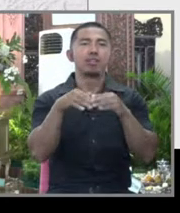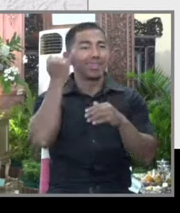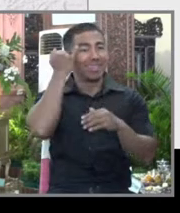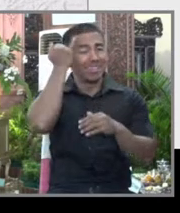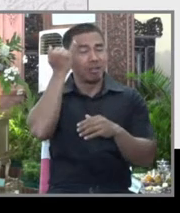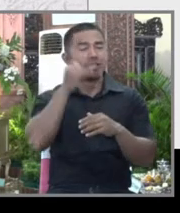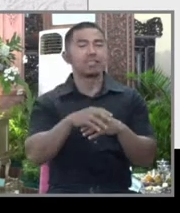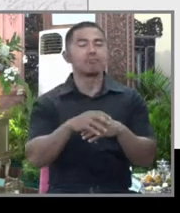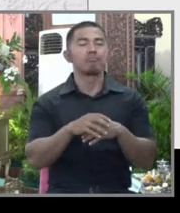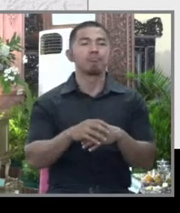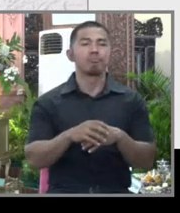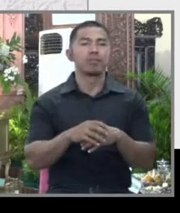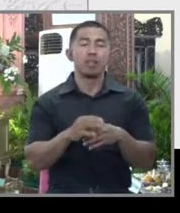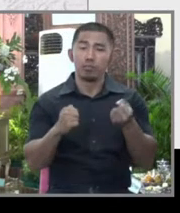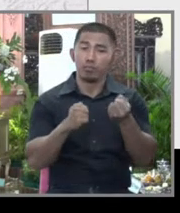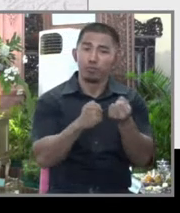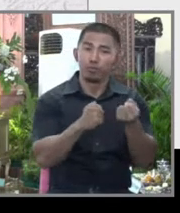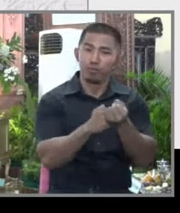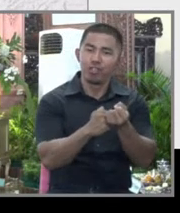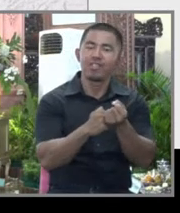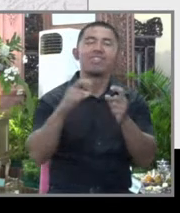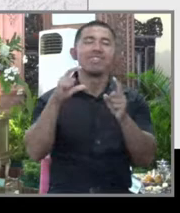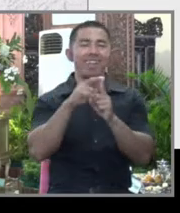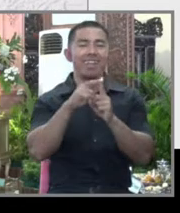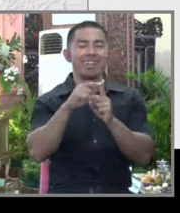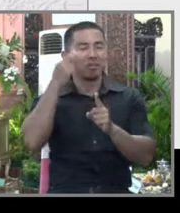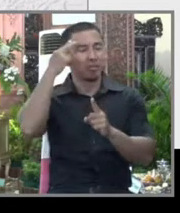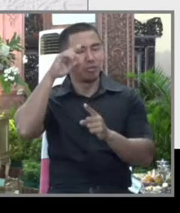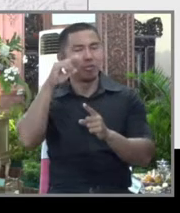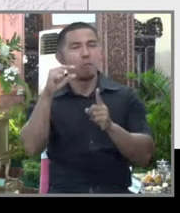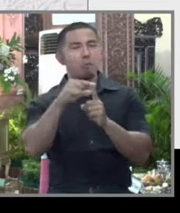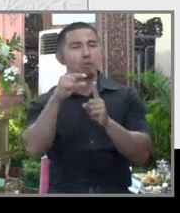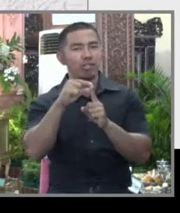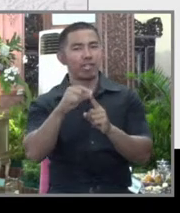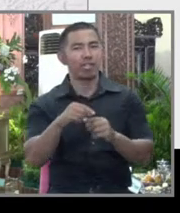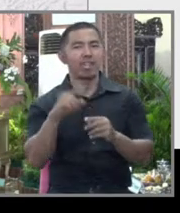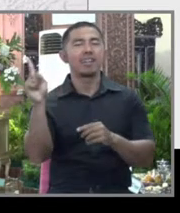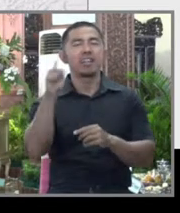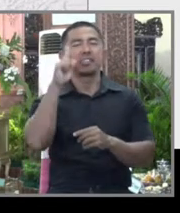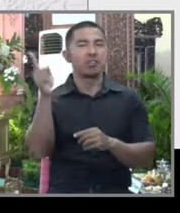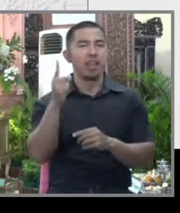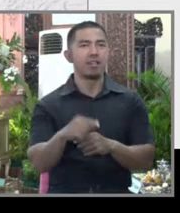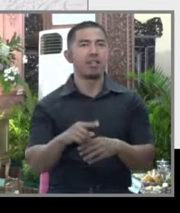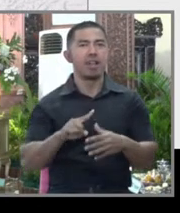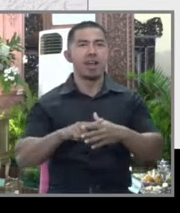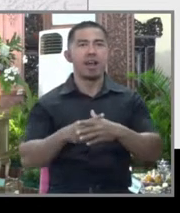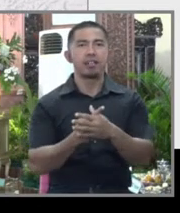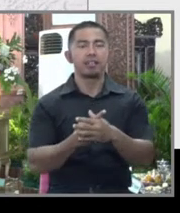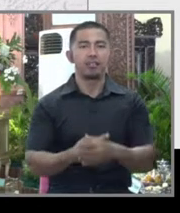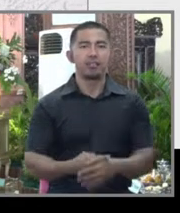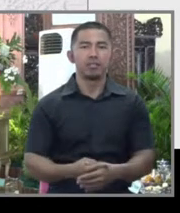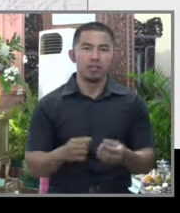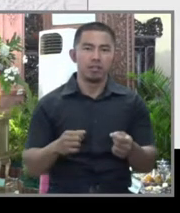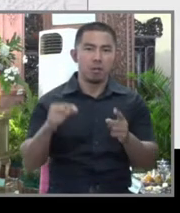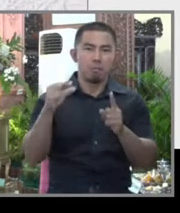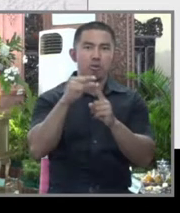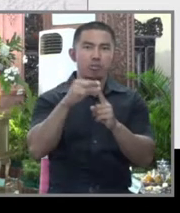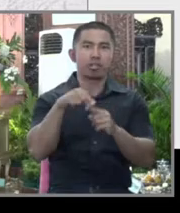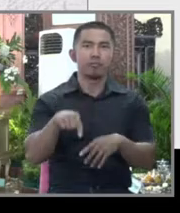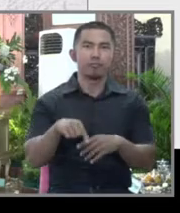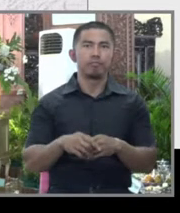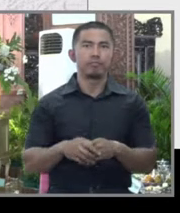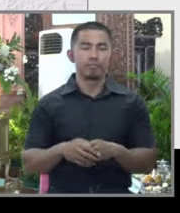daerah maupun dukungan daerah terhadap proyek strategis nasional maupun dukungan terhadap proyek-proyek yang ada